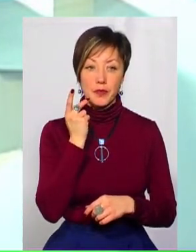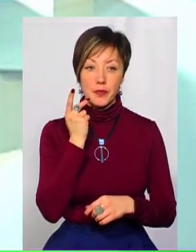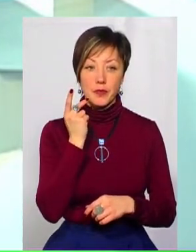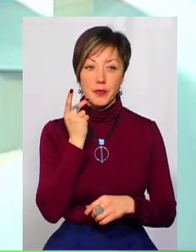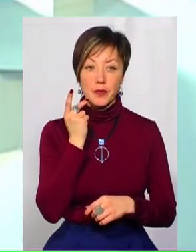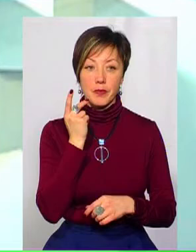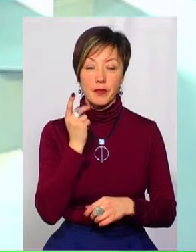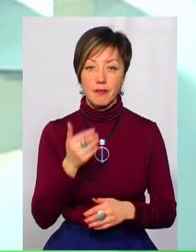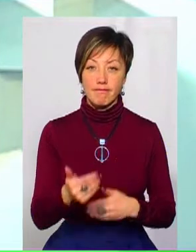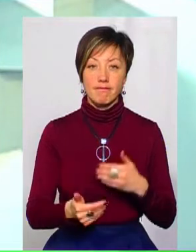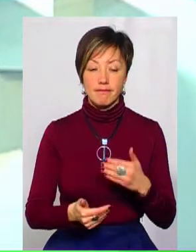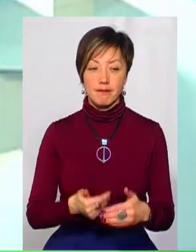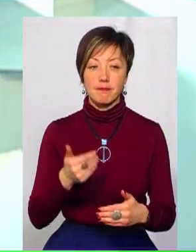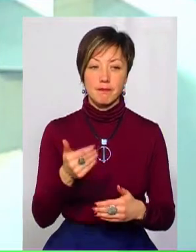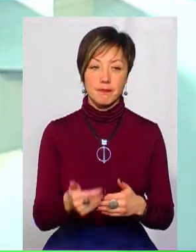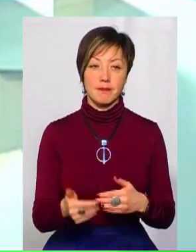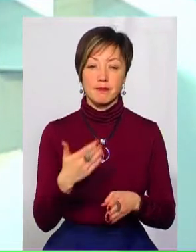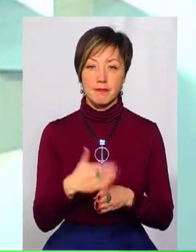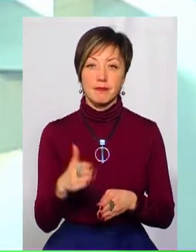нагнітаєш, ти робиш крок за кроком, степ-бай-степ,